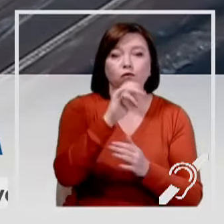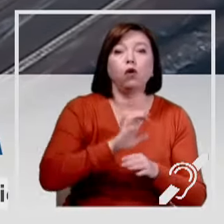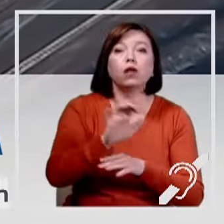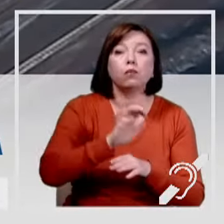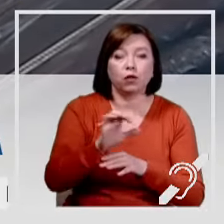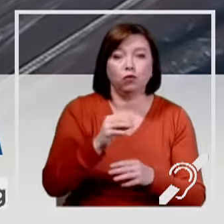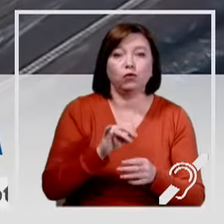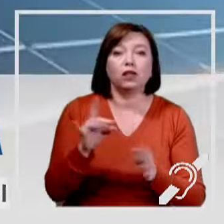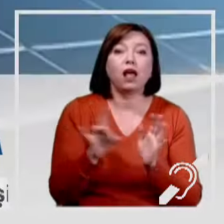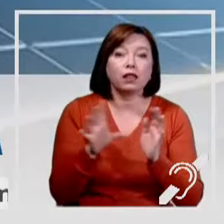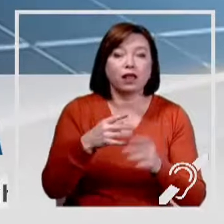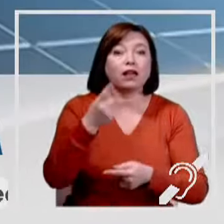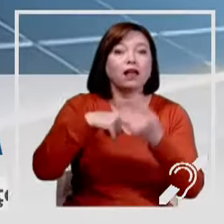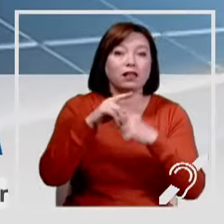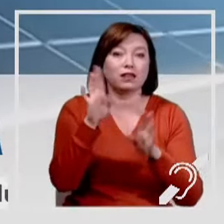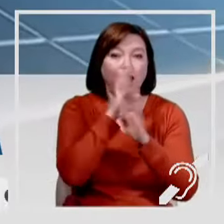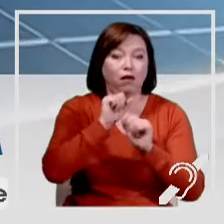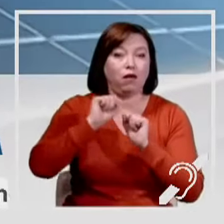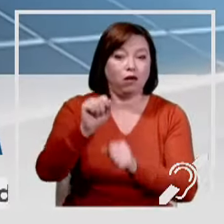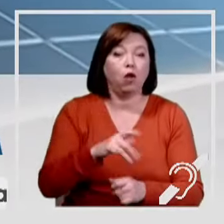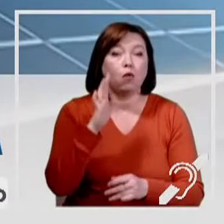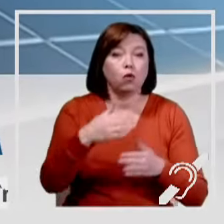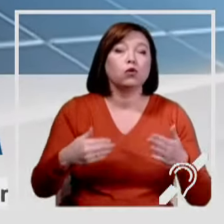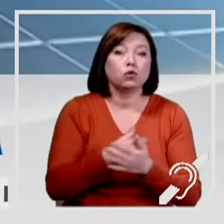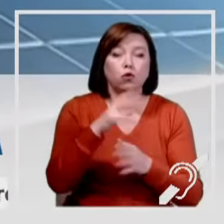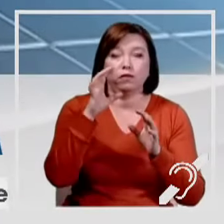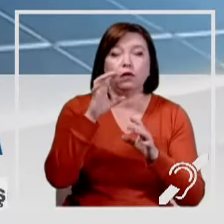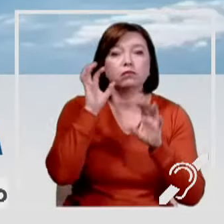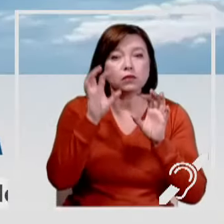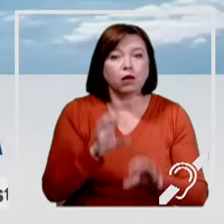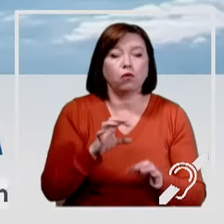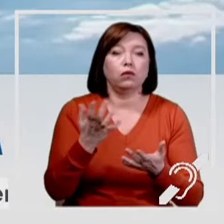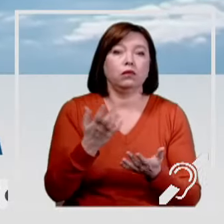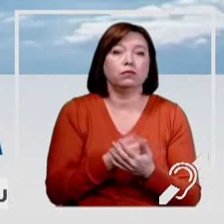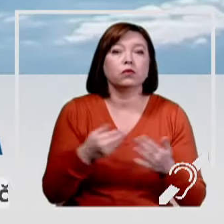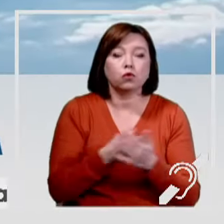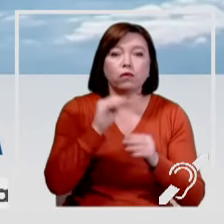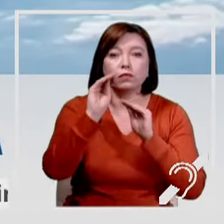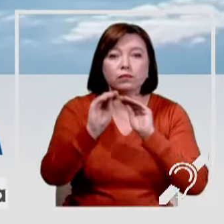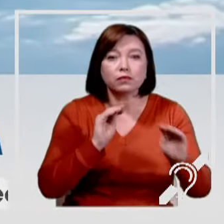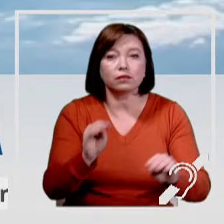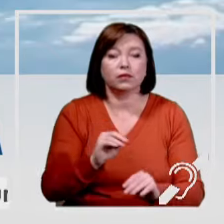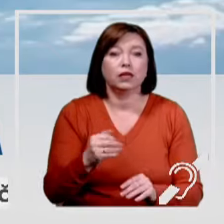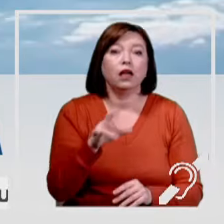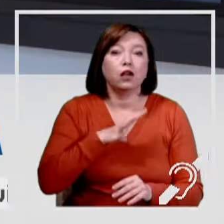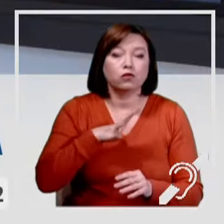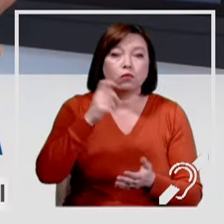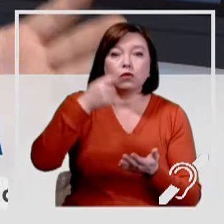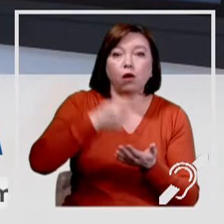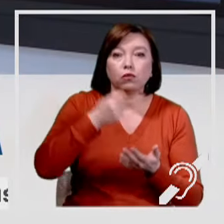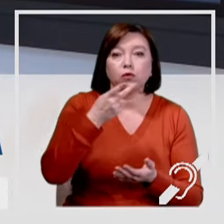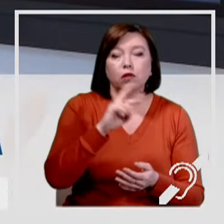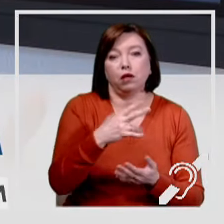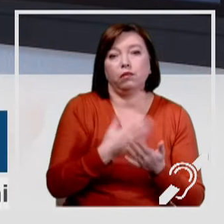energiei regenerabile. Acum am modificat legea, vom lansa licitațiile pentru capacități mari, ne așteptăm să finalizăm licitațiile pentru cel